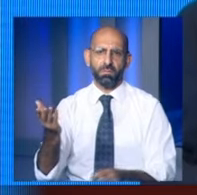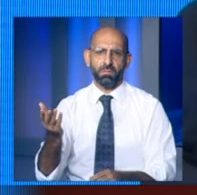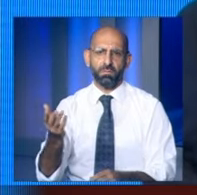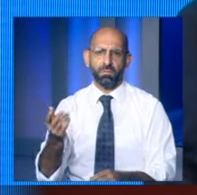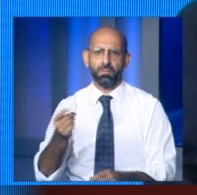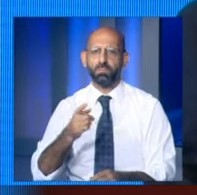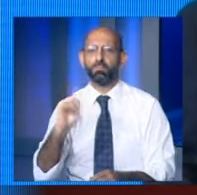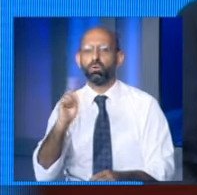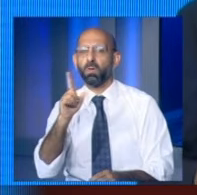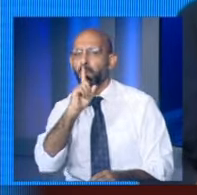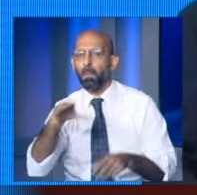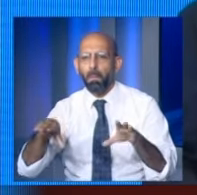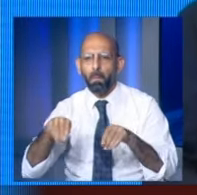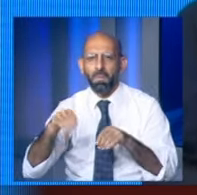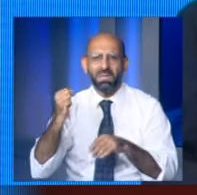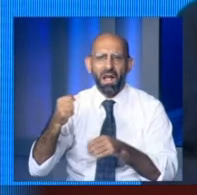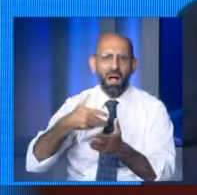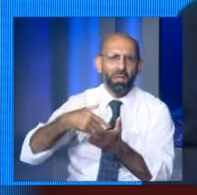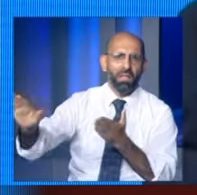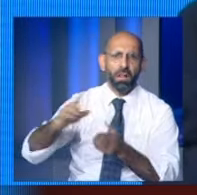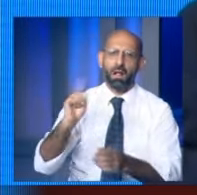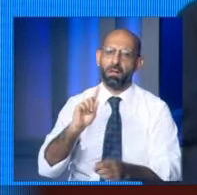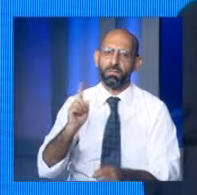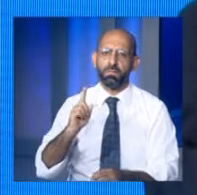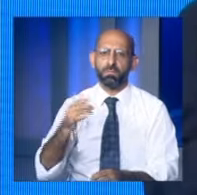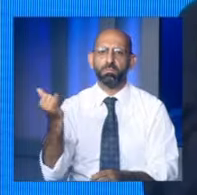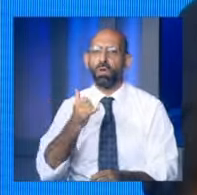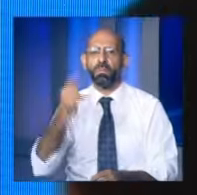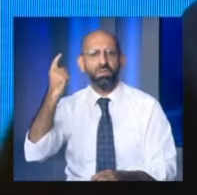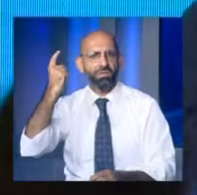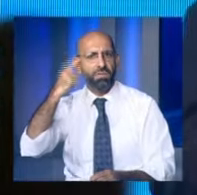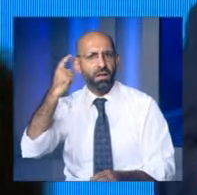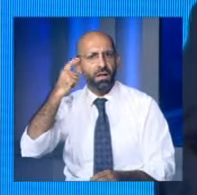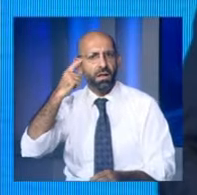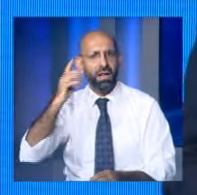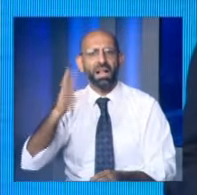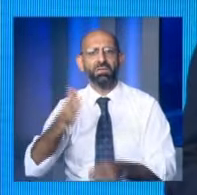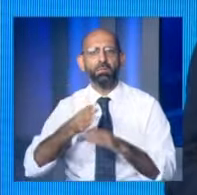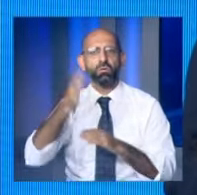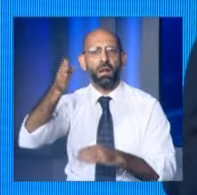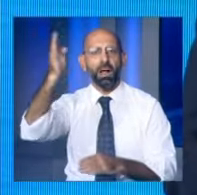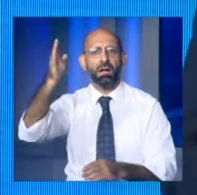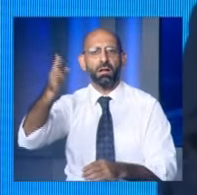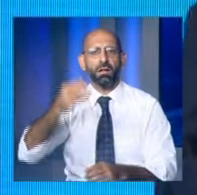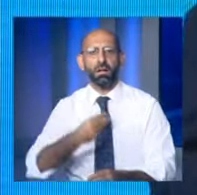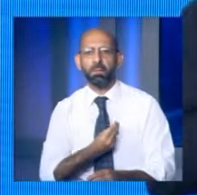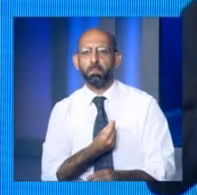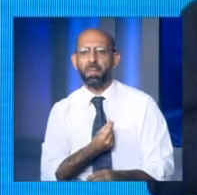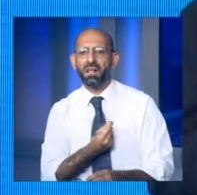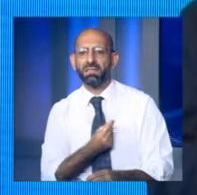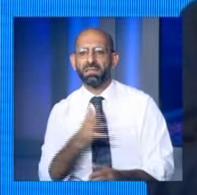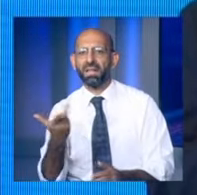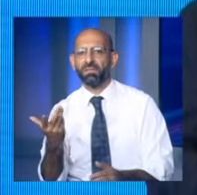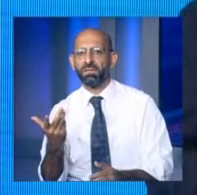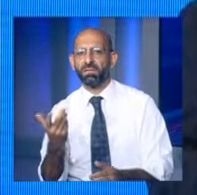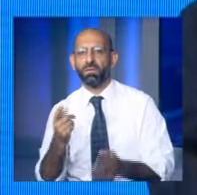إيمان بهالبلد وبيخليه مش بس يضلوا صامت بالظروف الصعبة، بل كذلك يفكر إلى